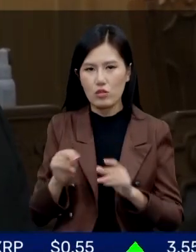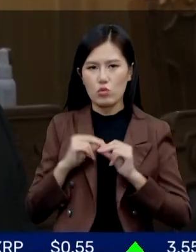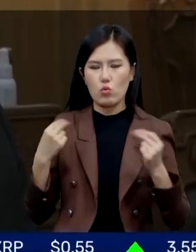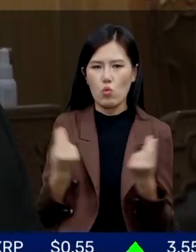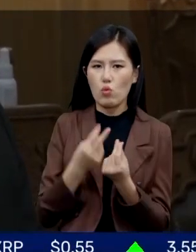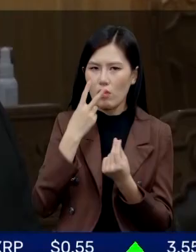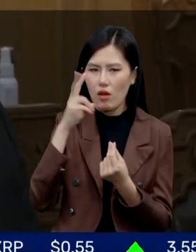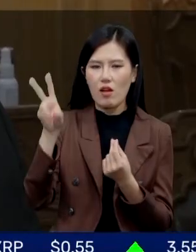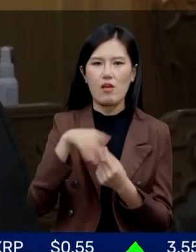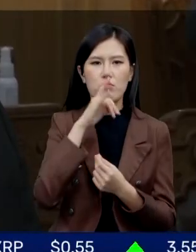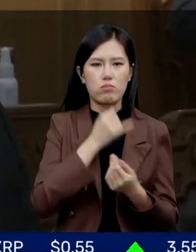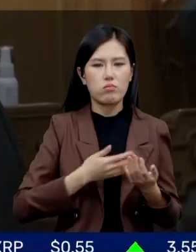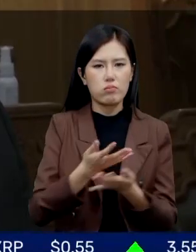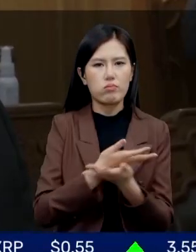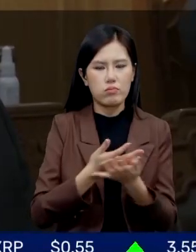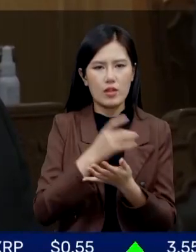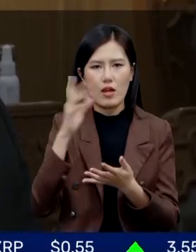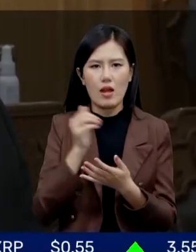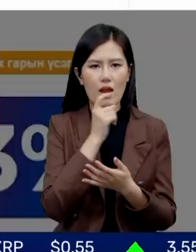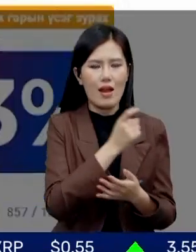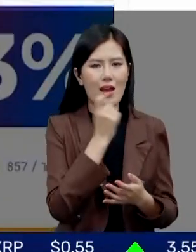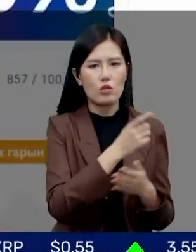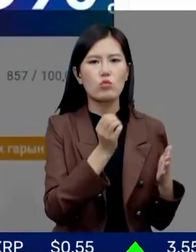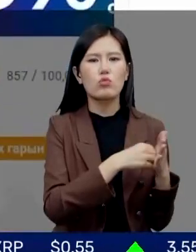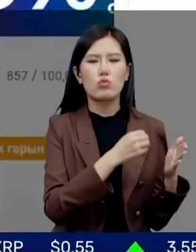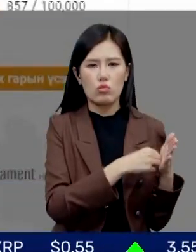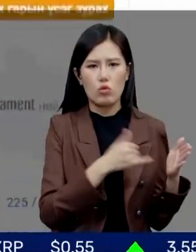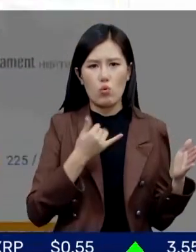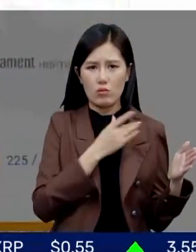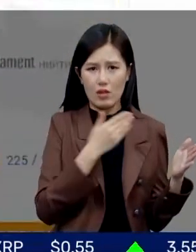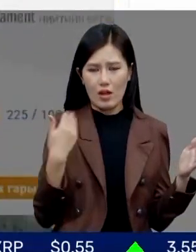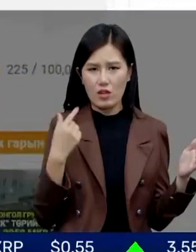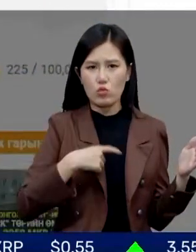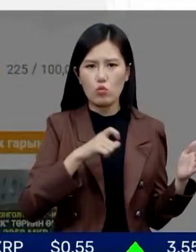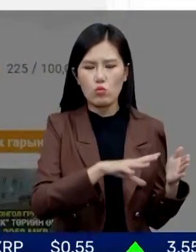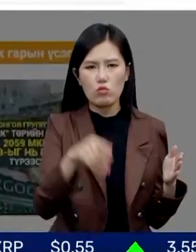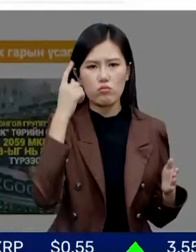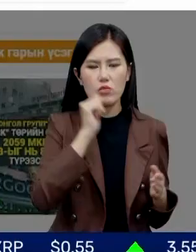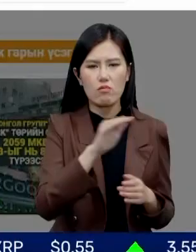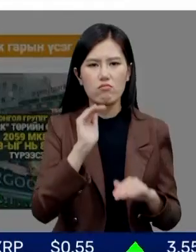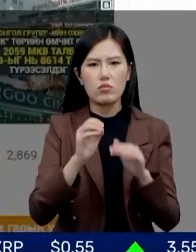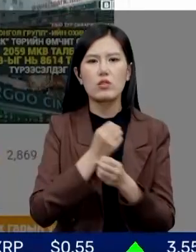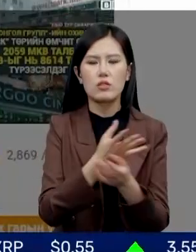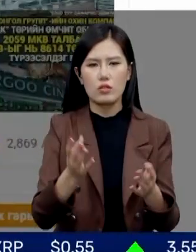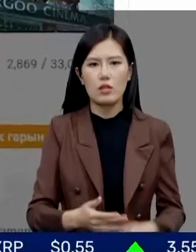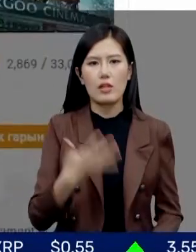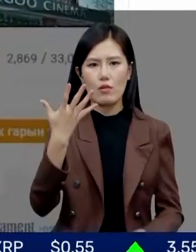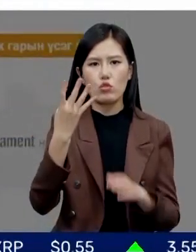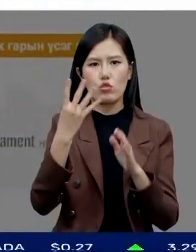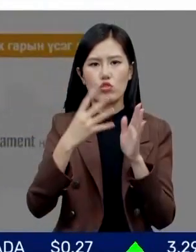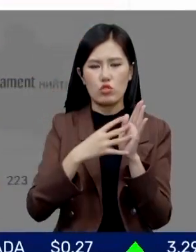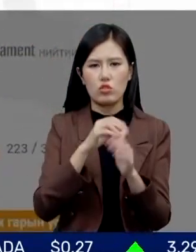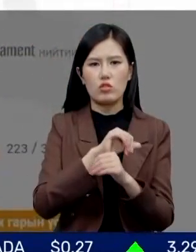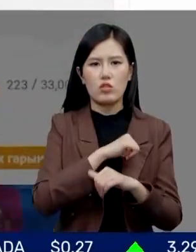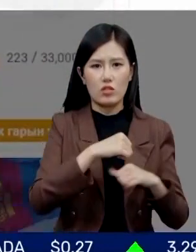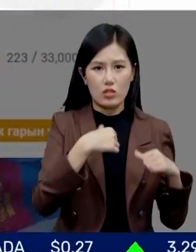журмын дагуу хилэлцэж иргэдэд хариу өгөх ёстойг улс их хурлын гишүүдэд сануллаа. Өнөөдрийн байдлаар дээ өргөдөл системд 549 иргэн 630